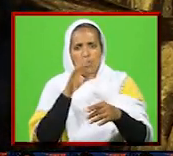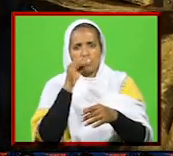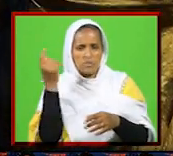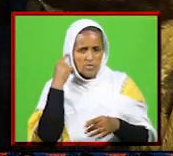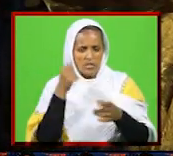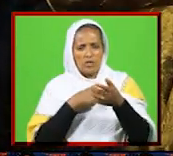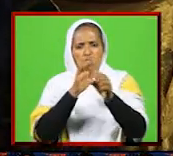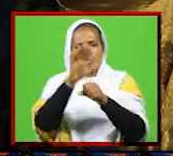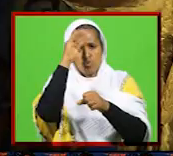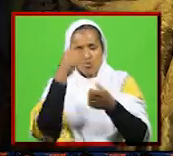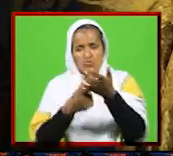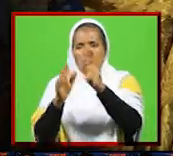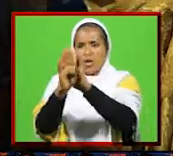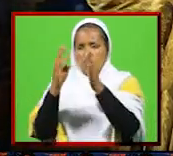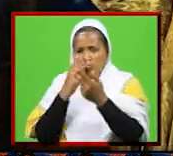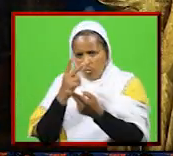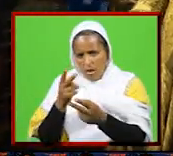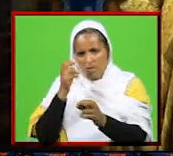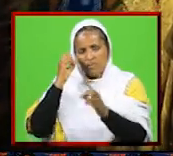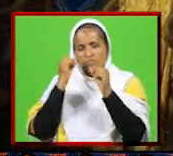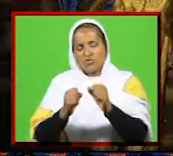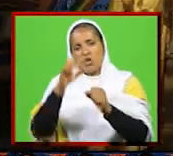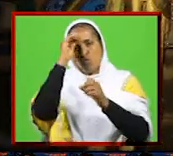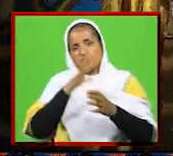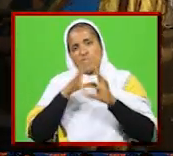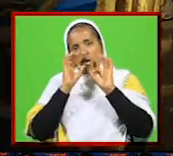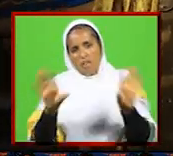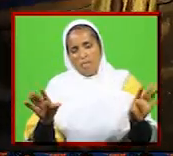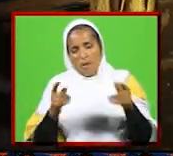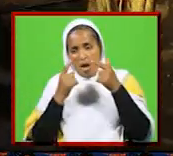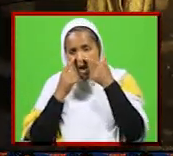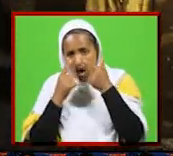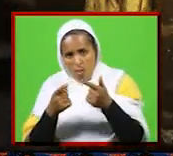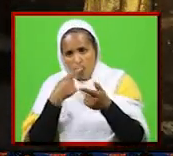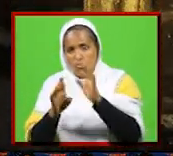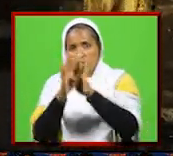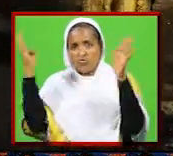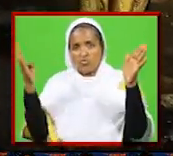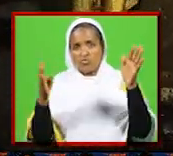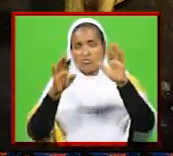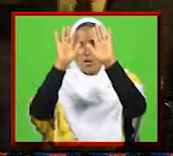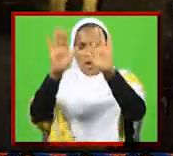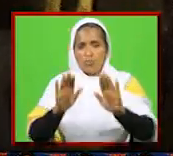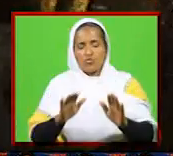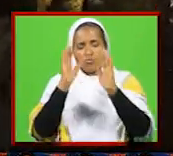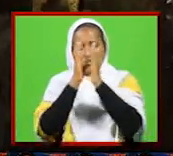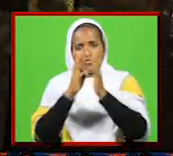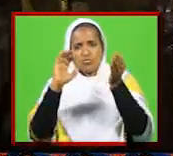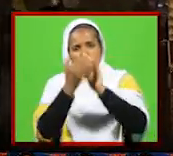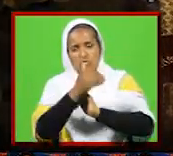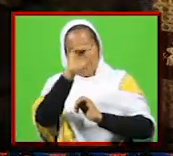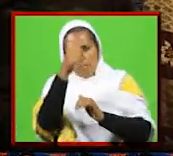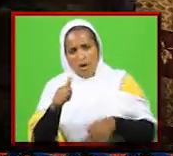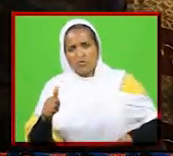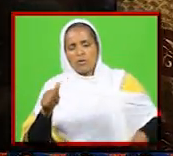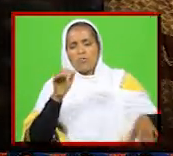ነው ግን አሁን ብቁ ሰው ስለሌለ እሱን ከፍቶ ማየት የሚቻለው ስለሌለ አያዋለሁ ብለው ቢከፍቱትም ገብረ ተአምሩ